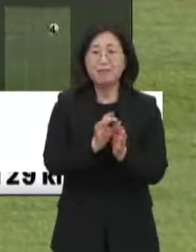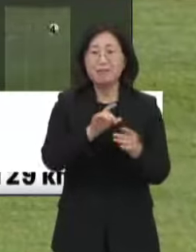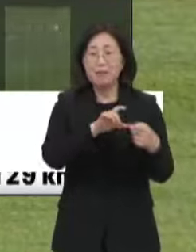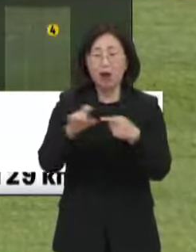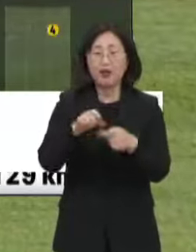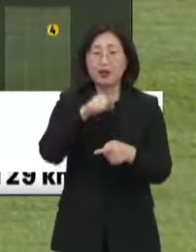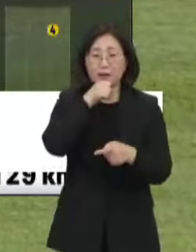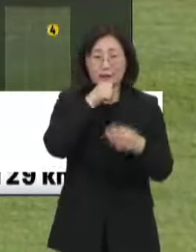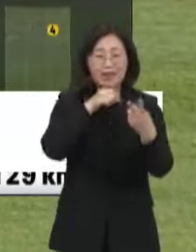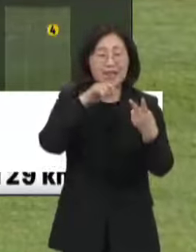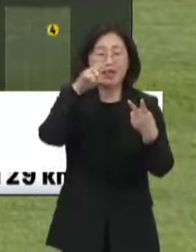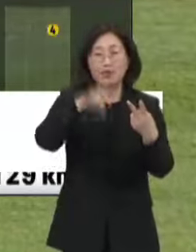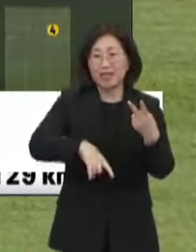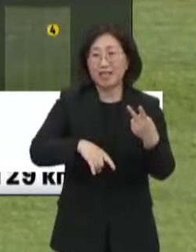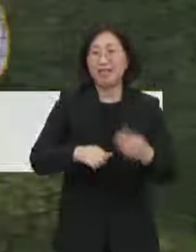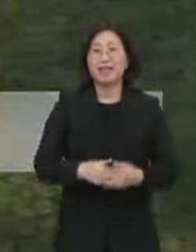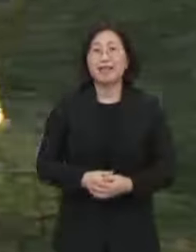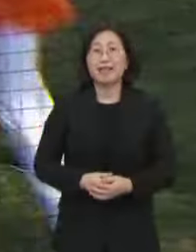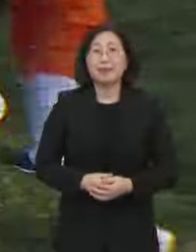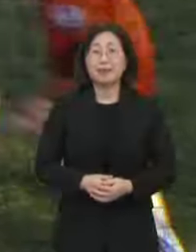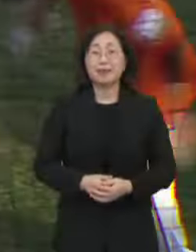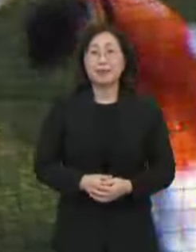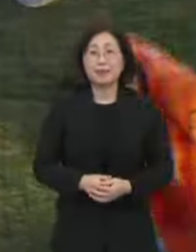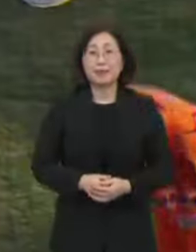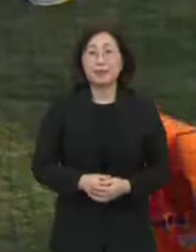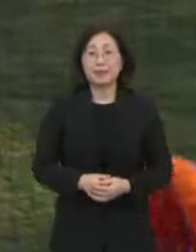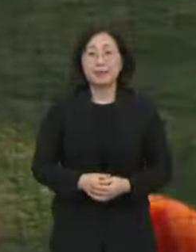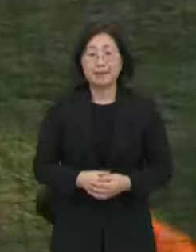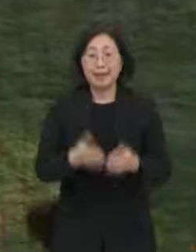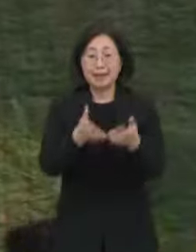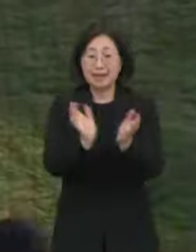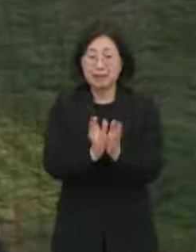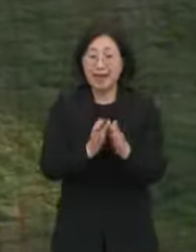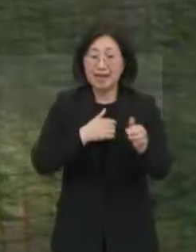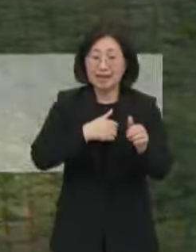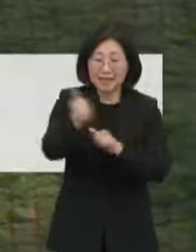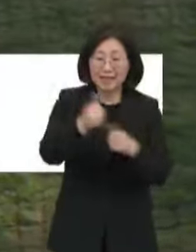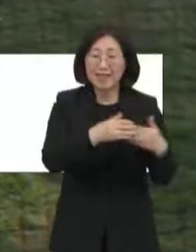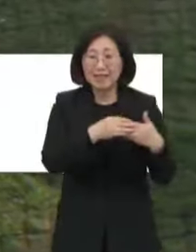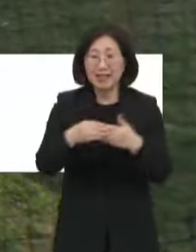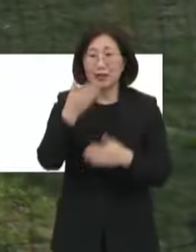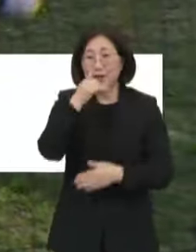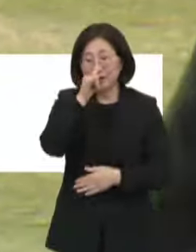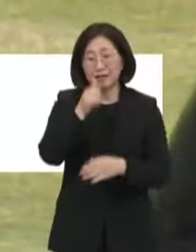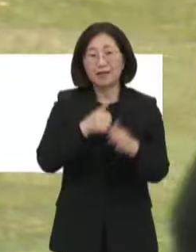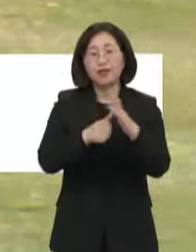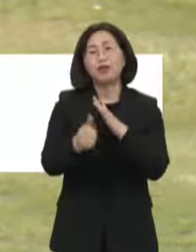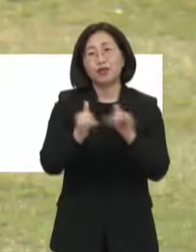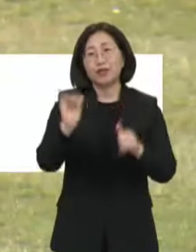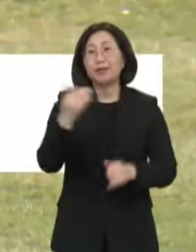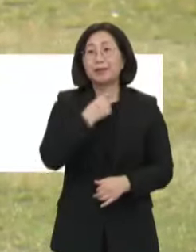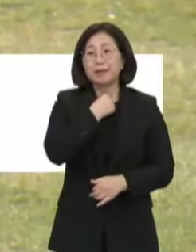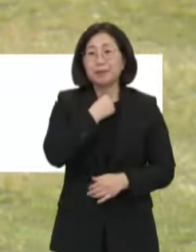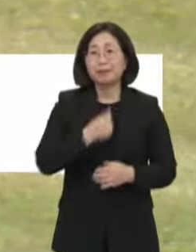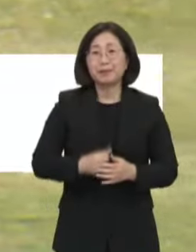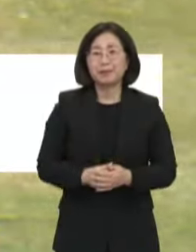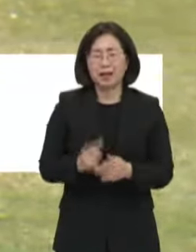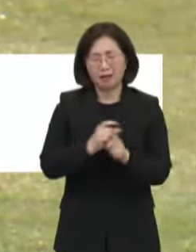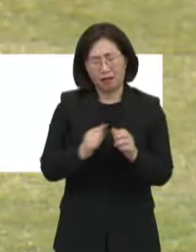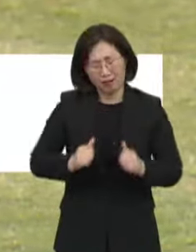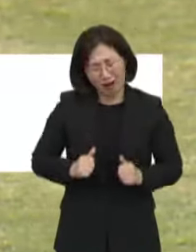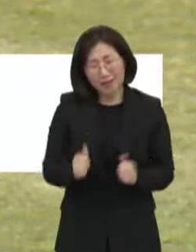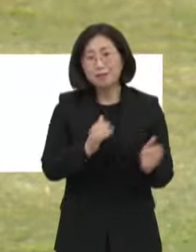2위에 올라 있습니다. 팀의 승리를 조금 이끌 수 있는 선수가 되어보고 싶습니다. 더